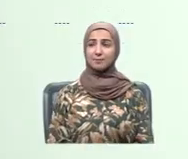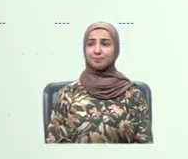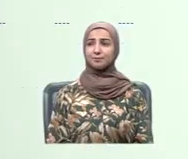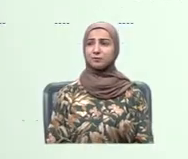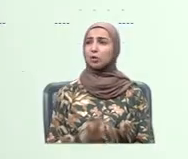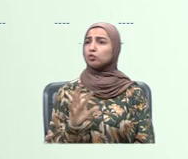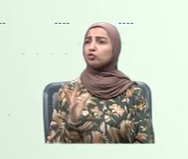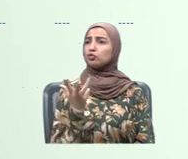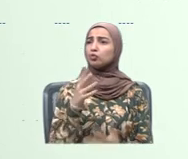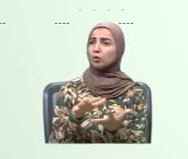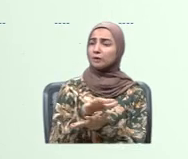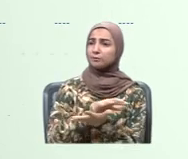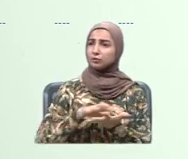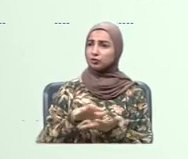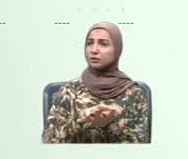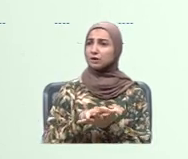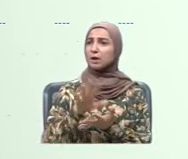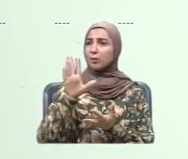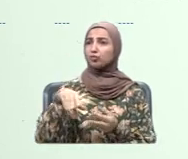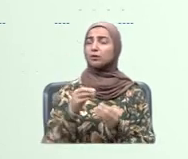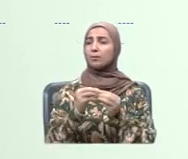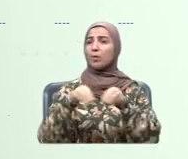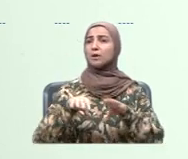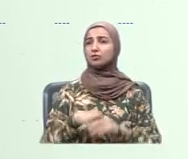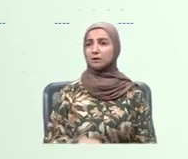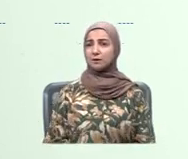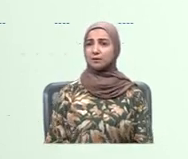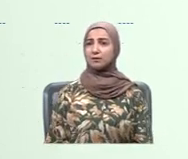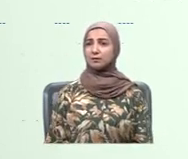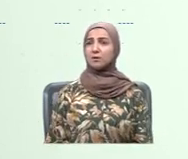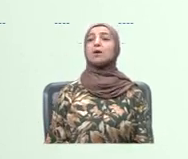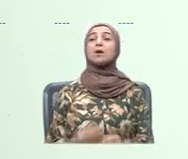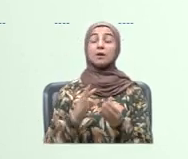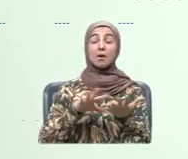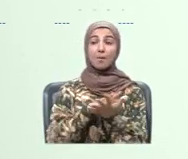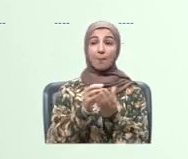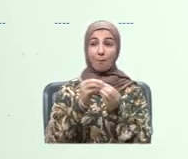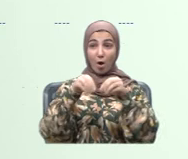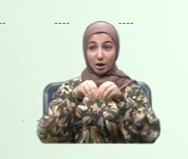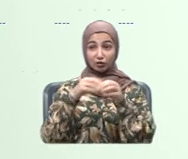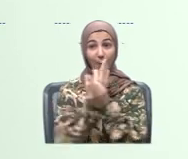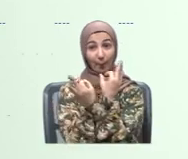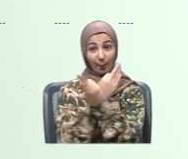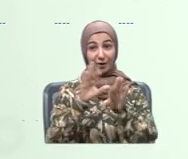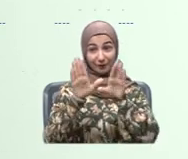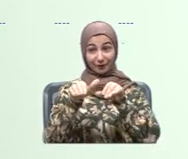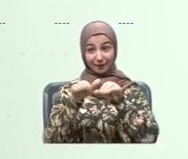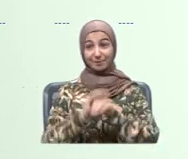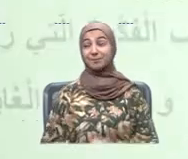الإشكالية التي ينوي الكاتب معالجتها، وهل كانت معالجته كافية؟